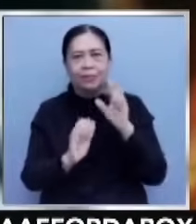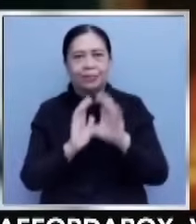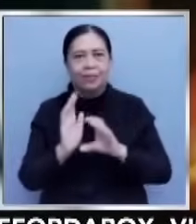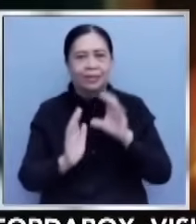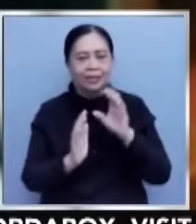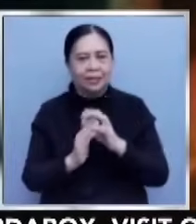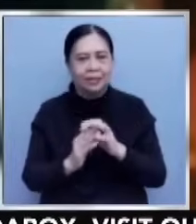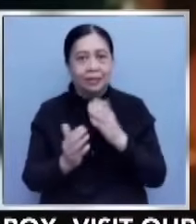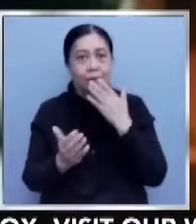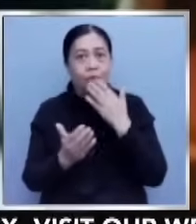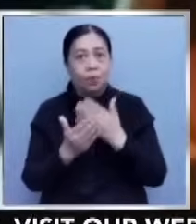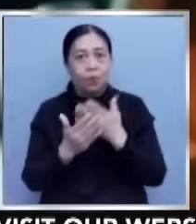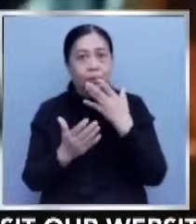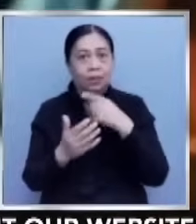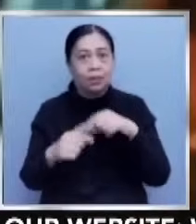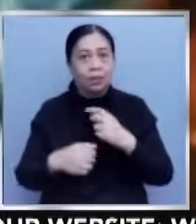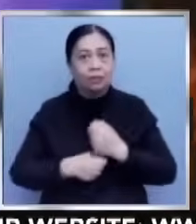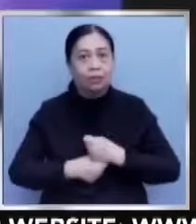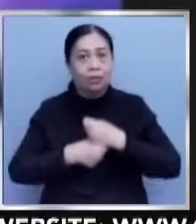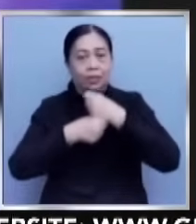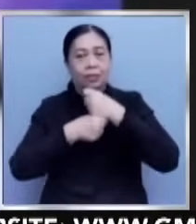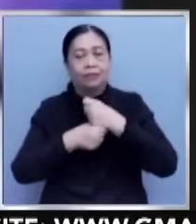sa Voltes 5 Legacy,